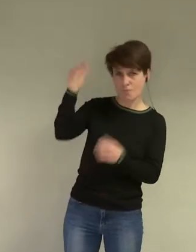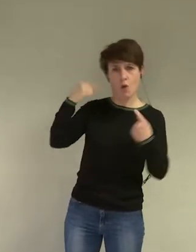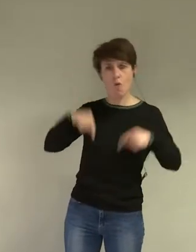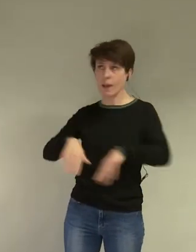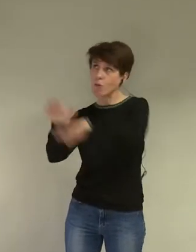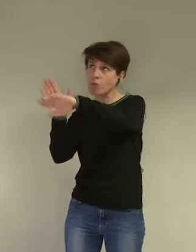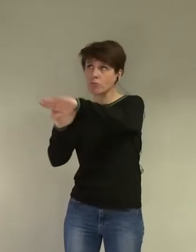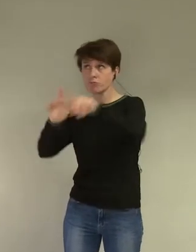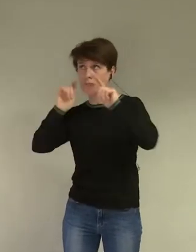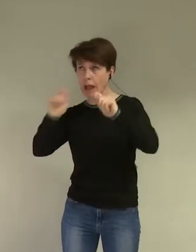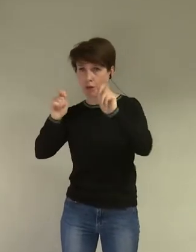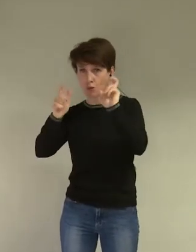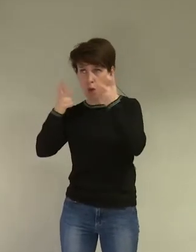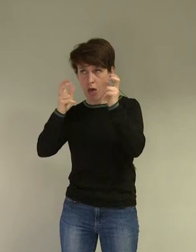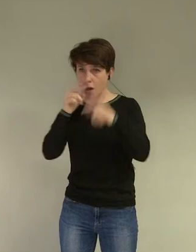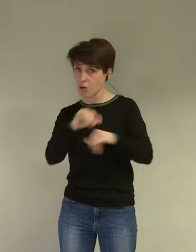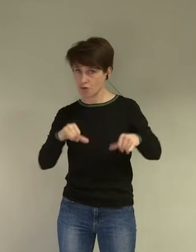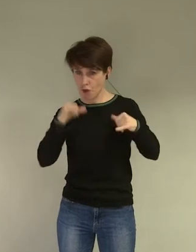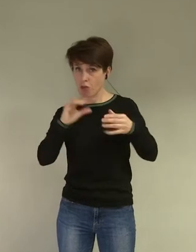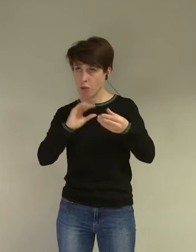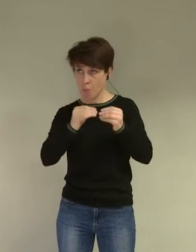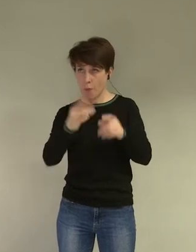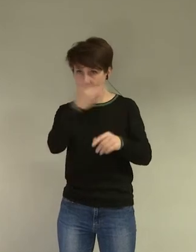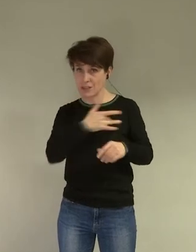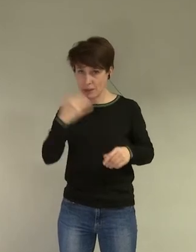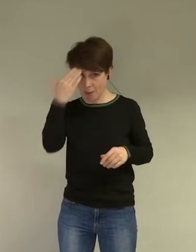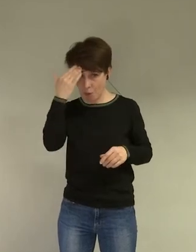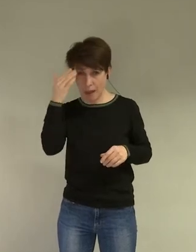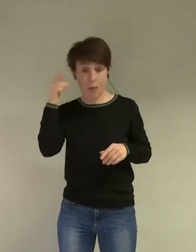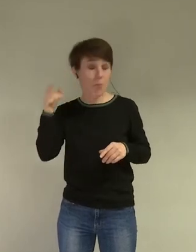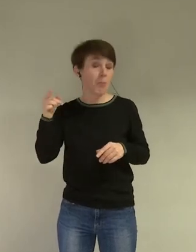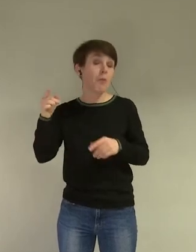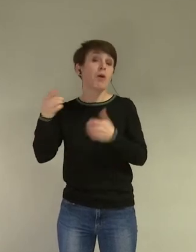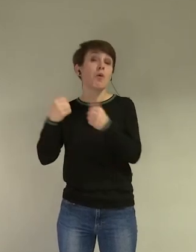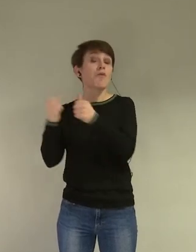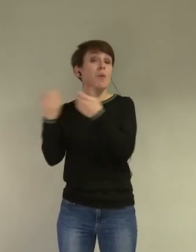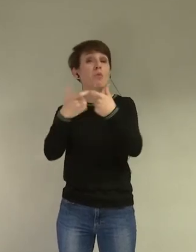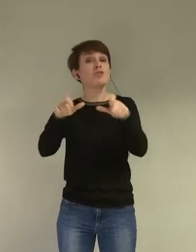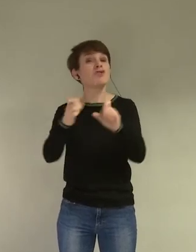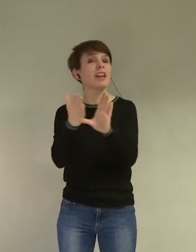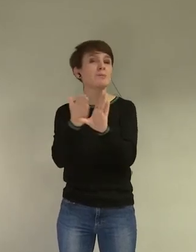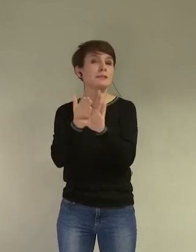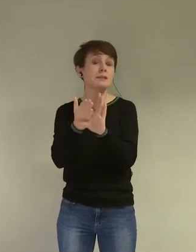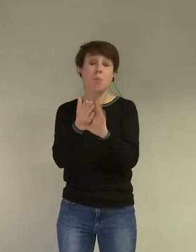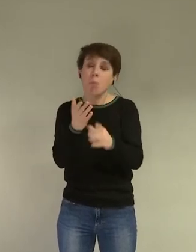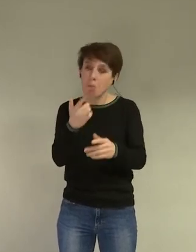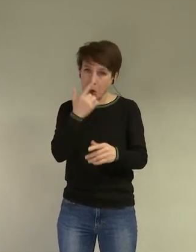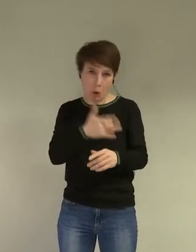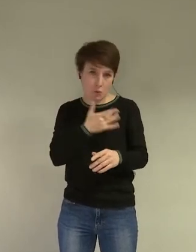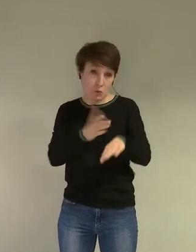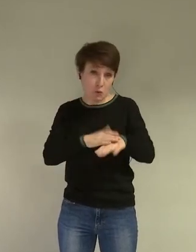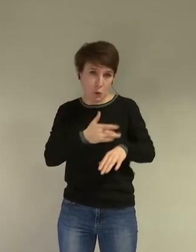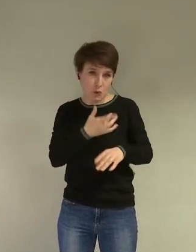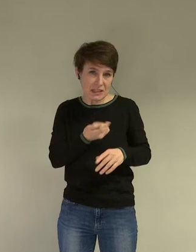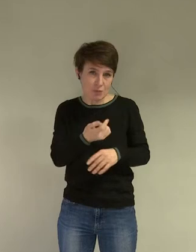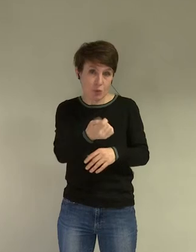peu a été fait l'échec psy mais ils ont été peu sollicité peu de psychologues ont été recrutés dans l'enseignement supérieur